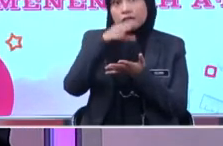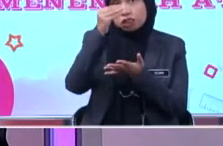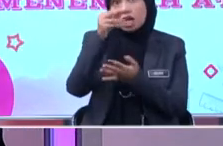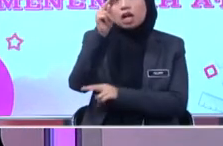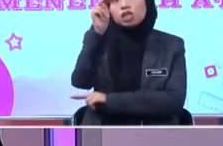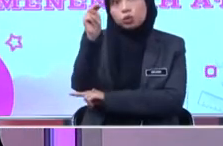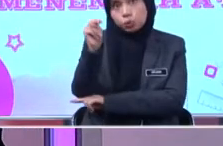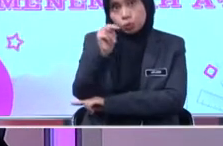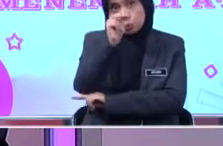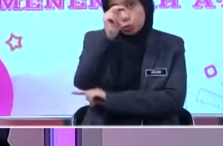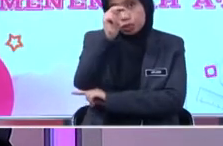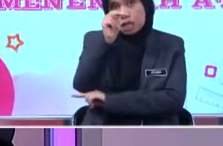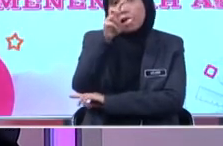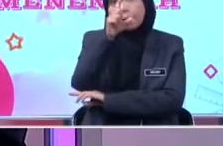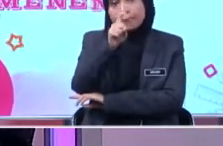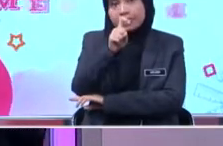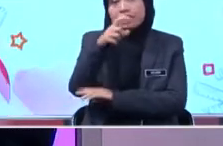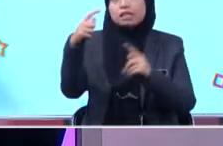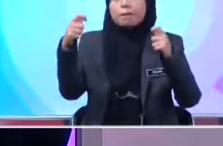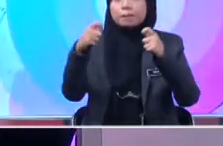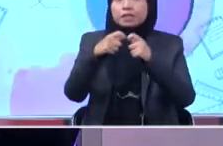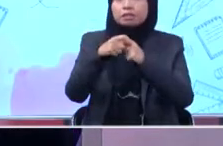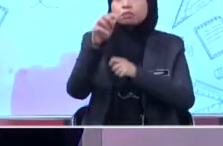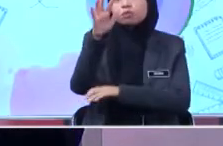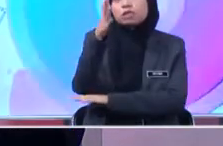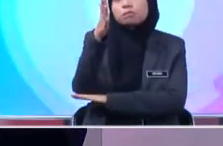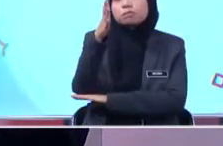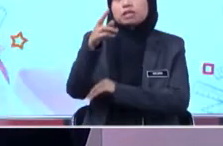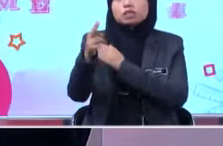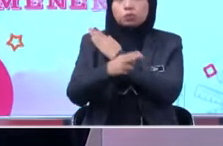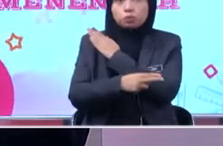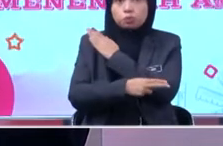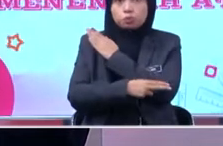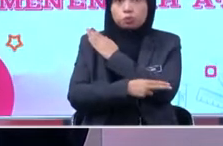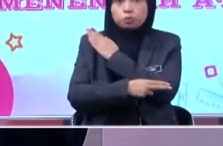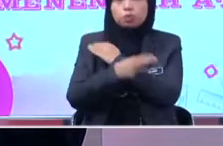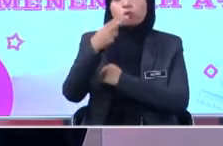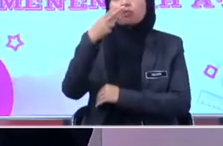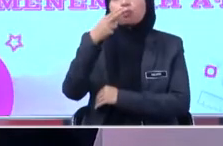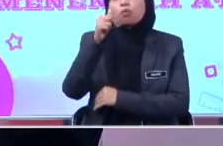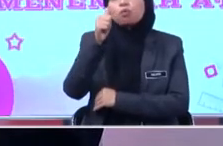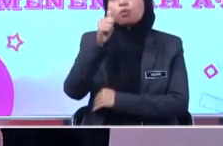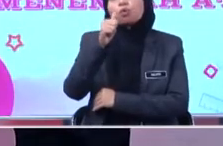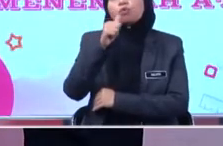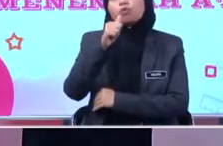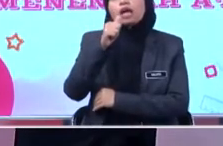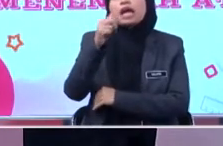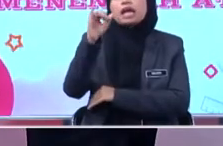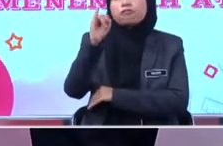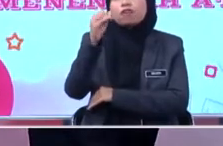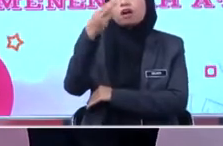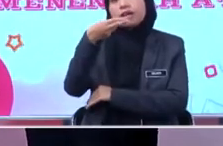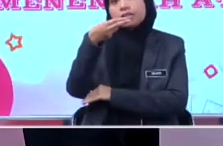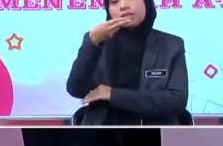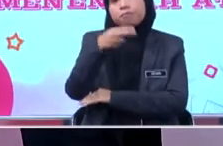nun mati dan tanwin bertemu dengan 15 hukum geologis huruf ikhfa Haqiqi Oke